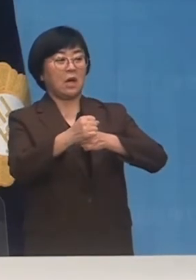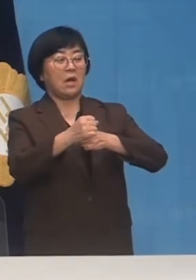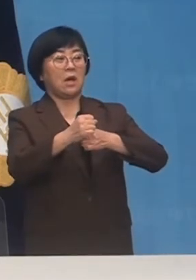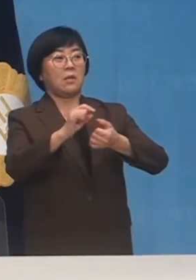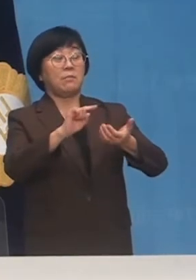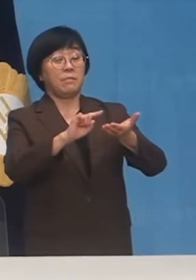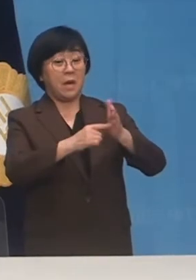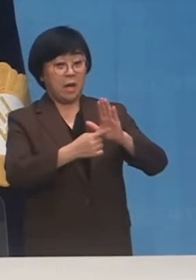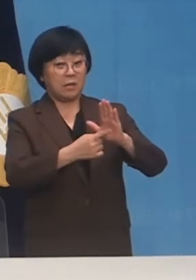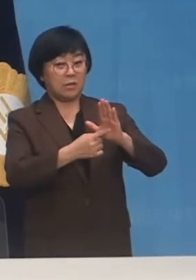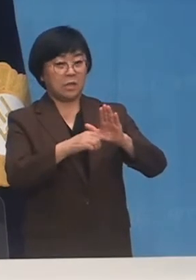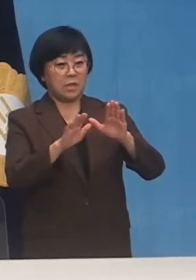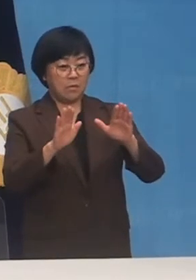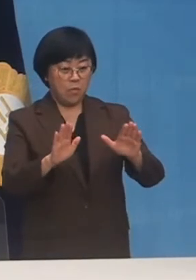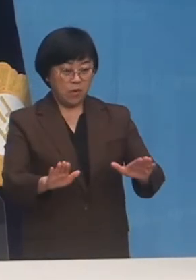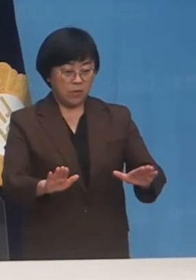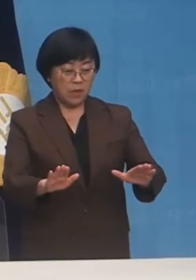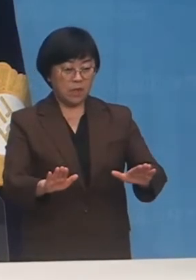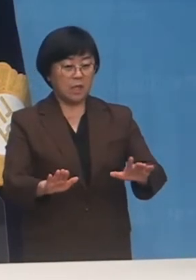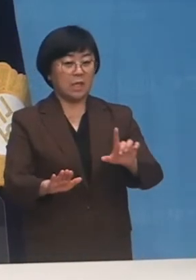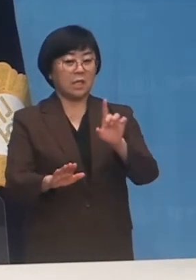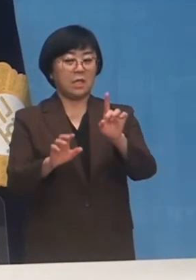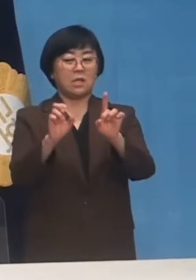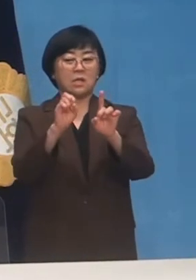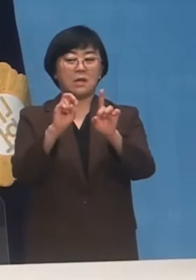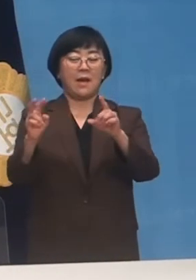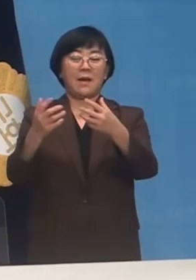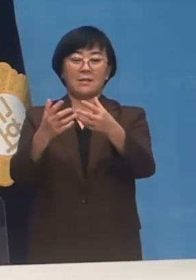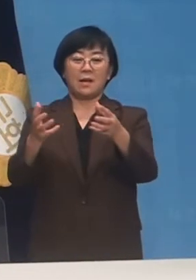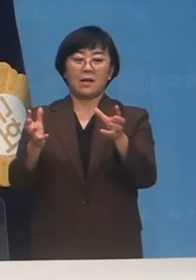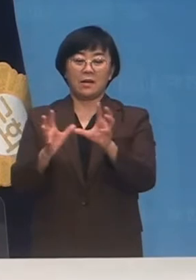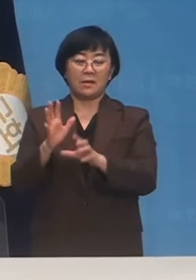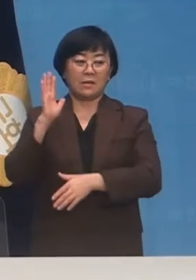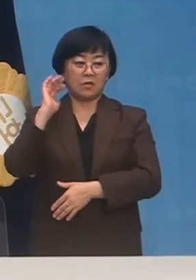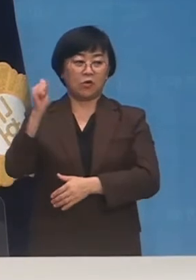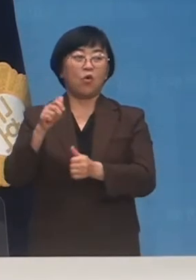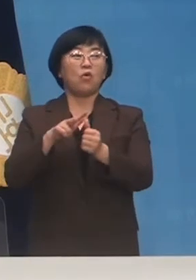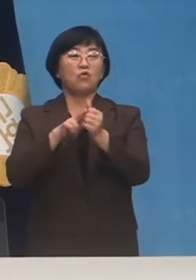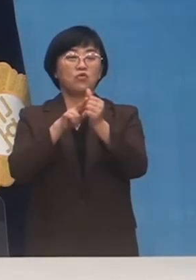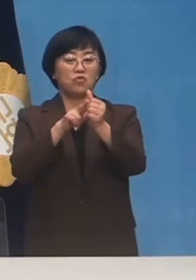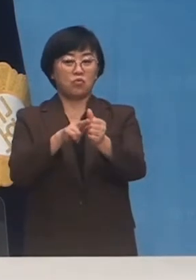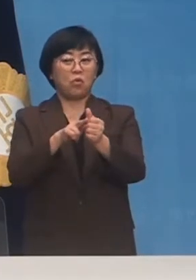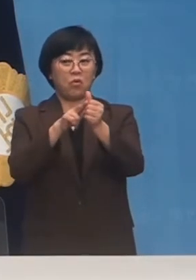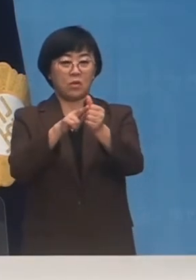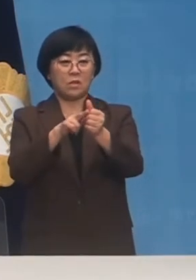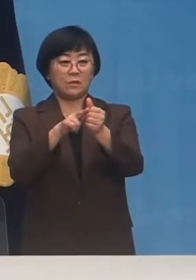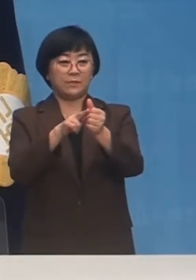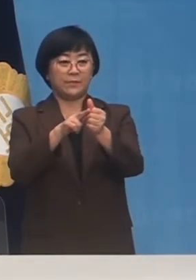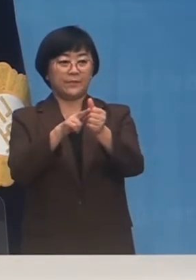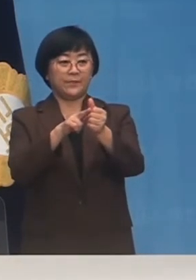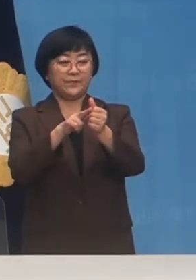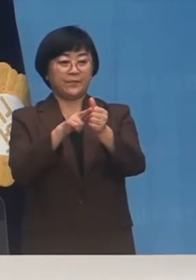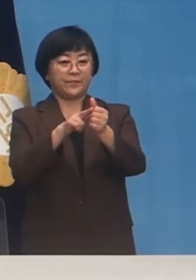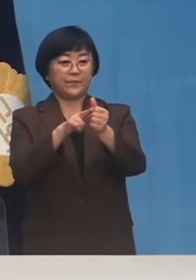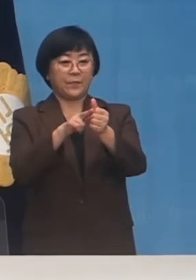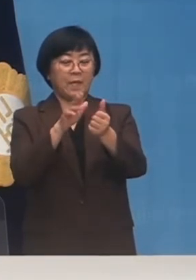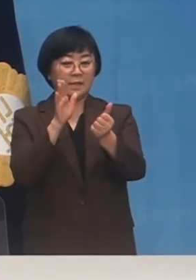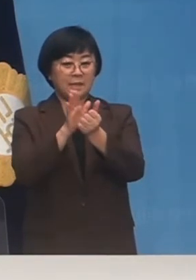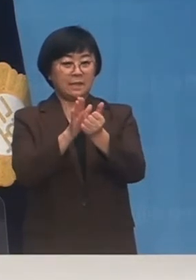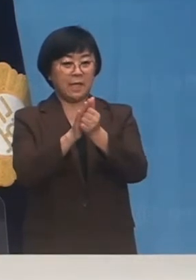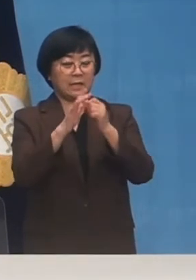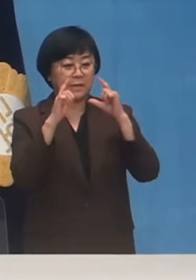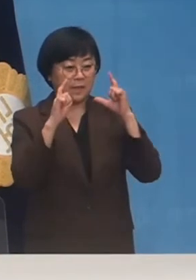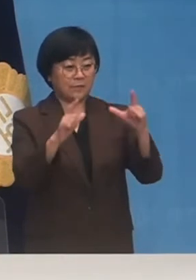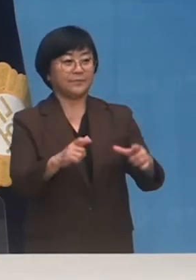위해서 근본에 제1야당의 윤석열 대통령 후보를 적극적으로